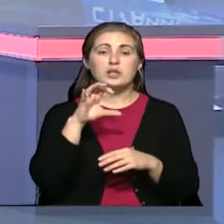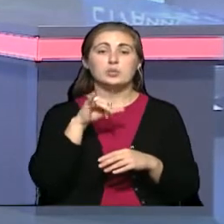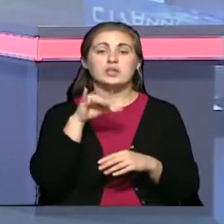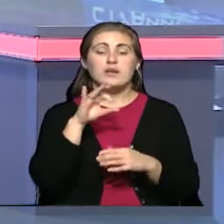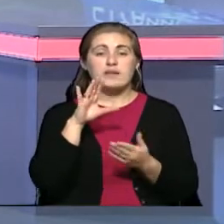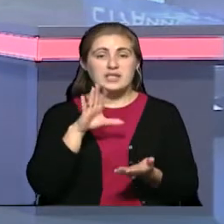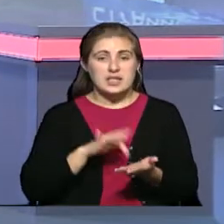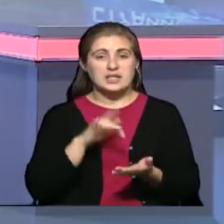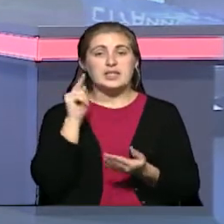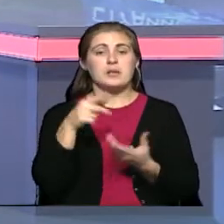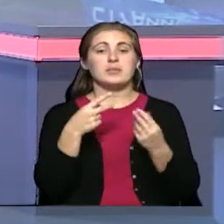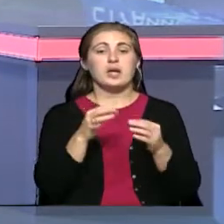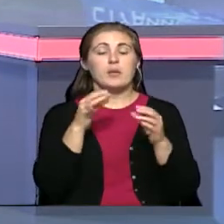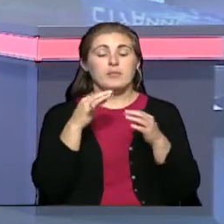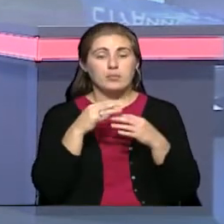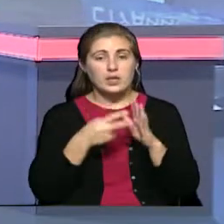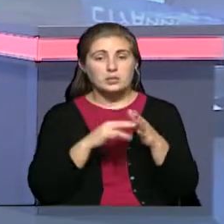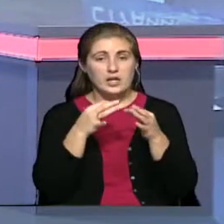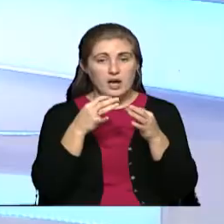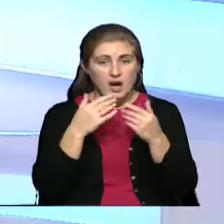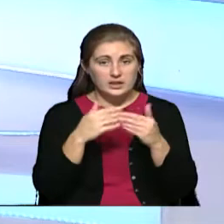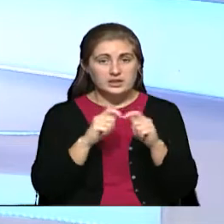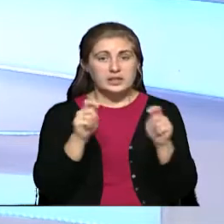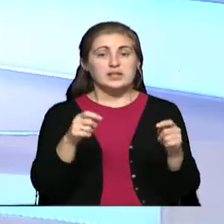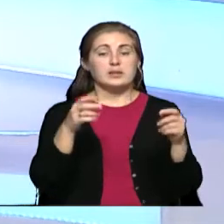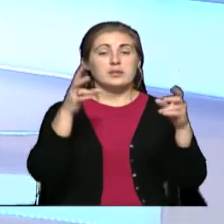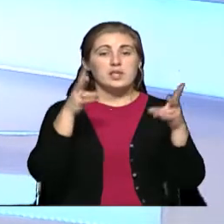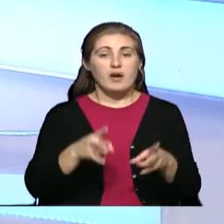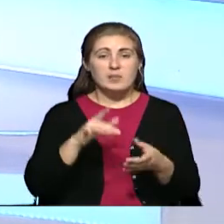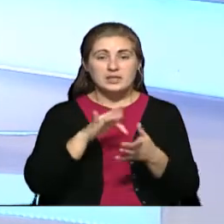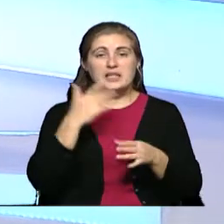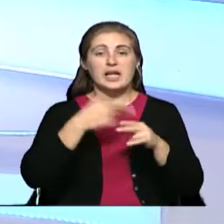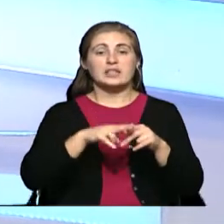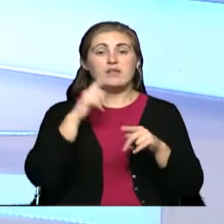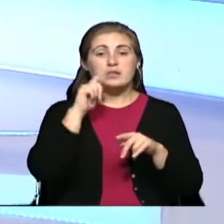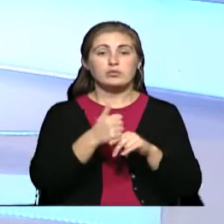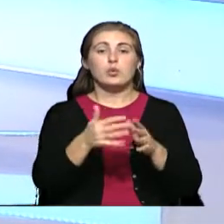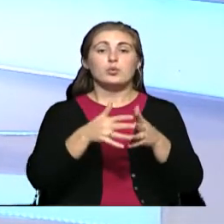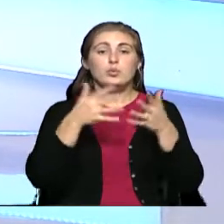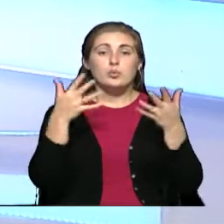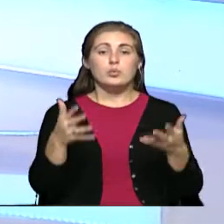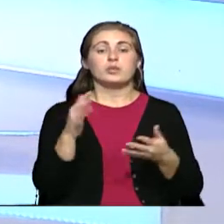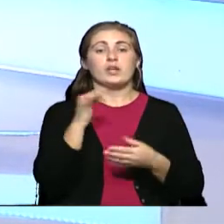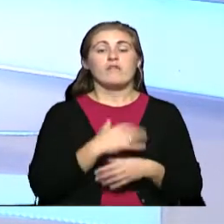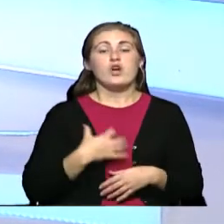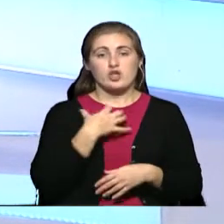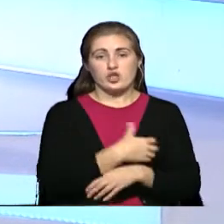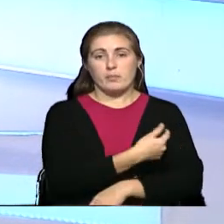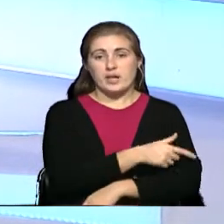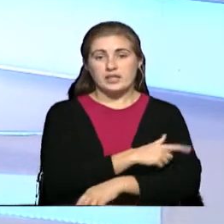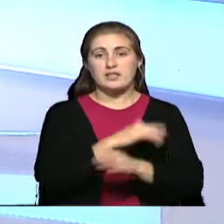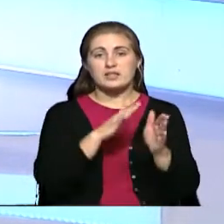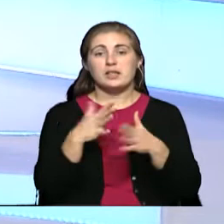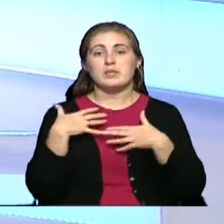где планируется открытие травмоцентров. То есть это в основном крупные и важные больницы в